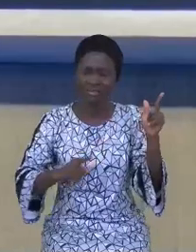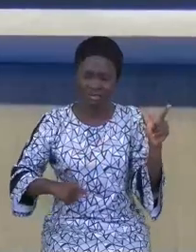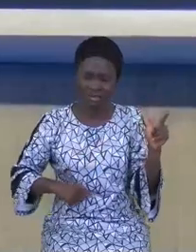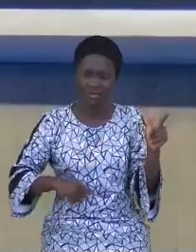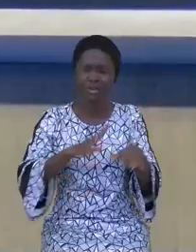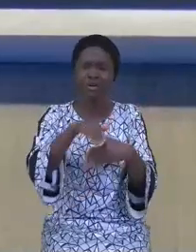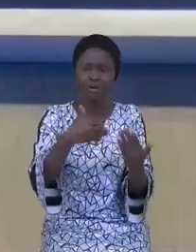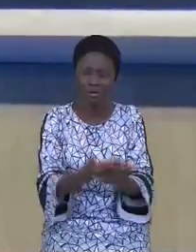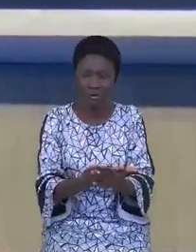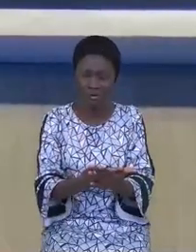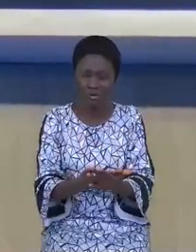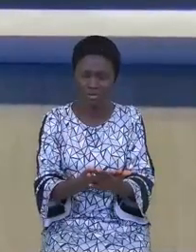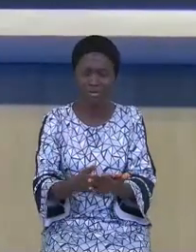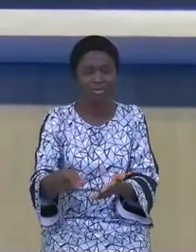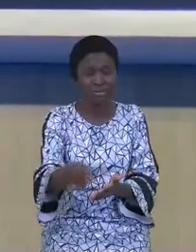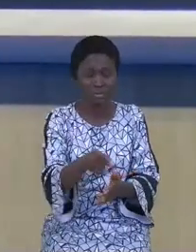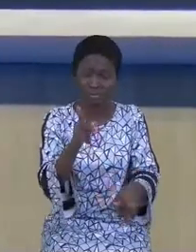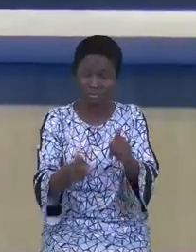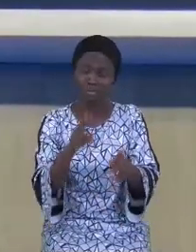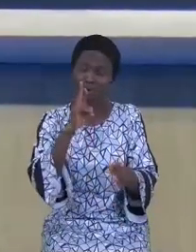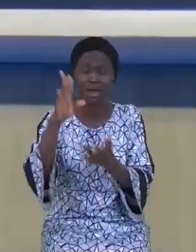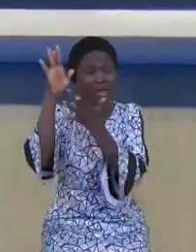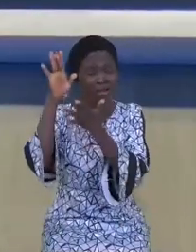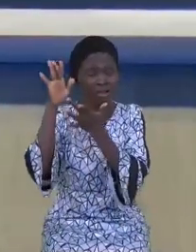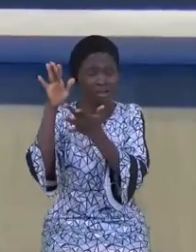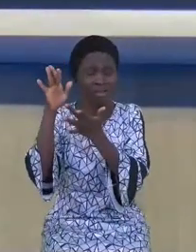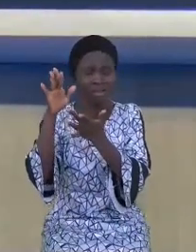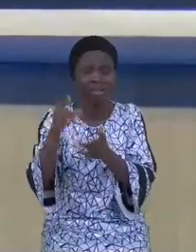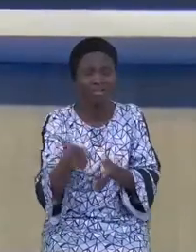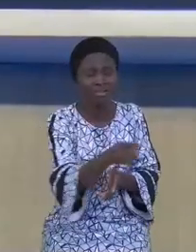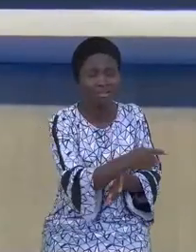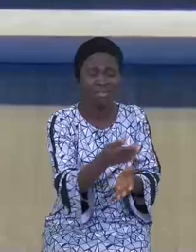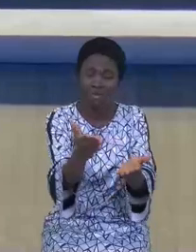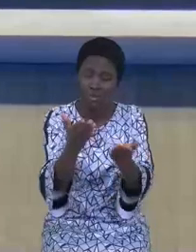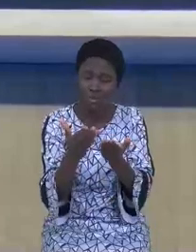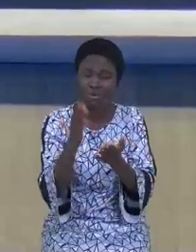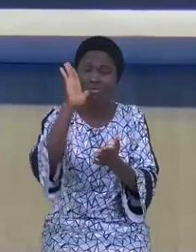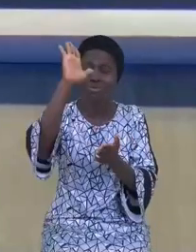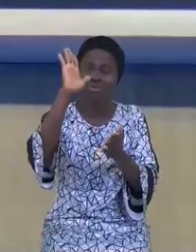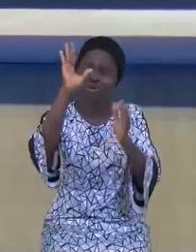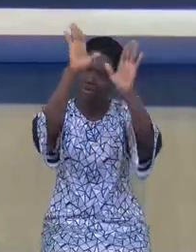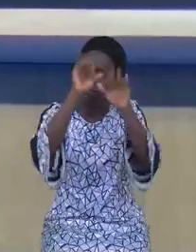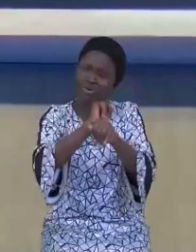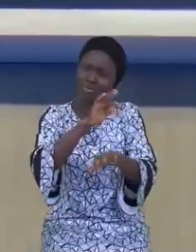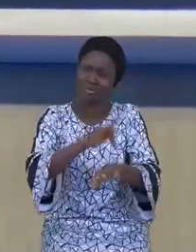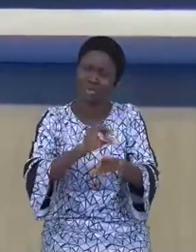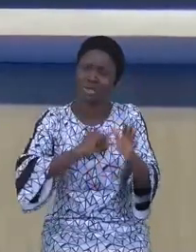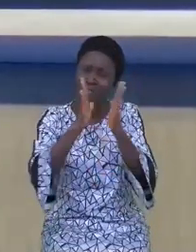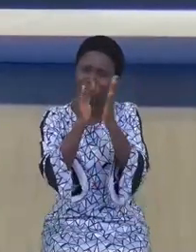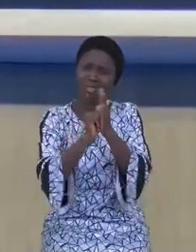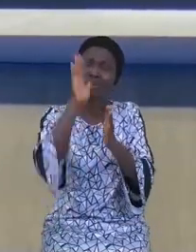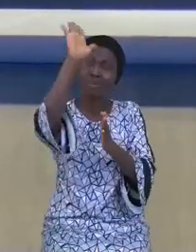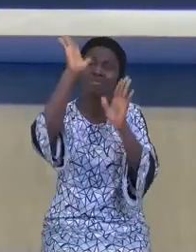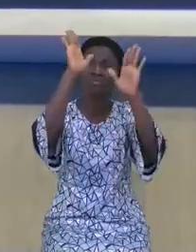Tout cela espère. Il veut ta touche miraculeuse. Et je prie que ta touche